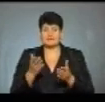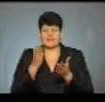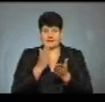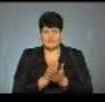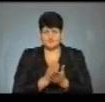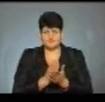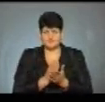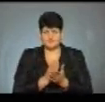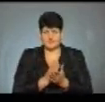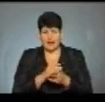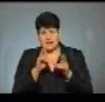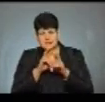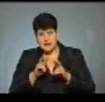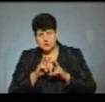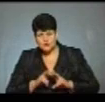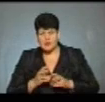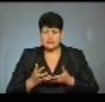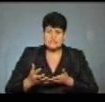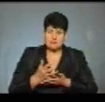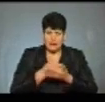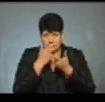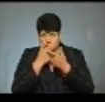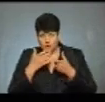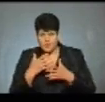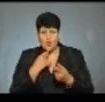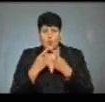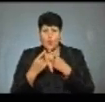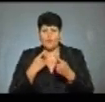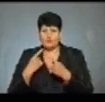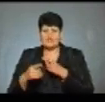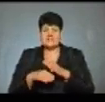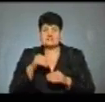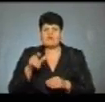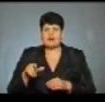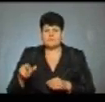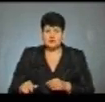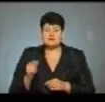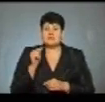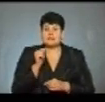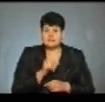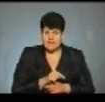і аналізувати, збирати інформацію, говорити з виборцями те, що